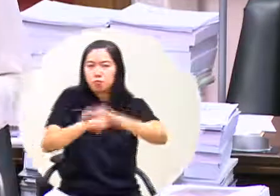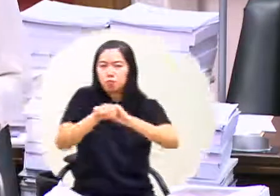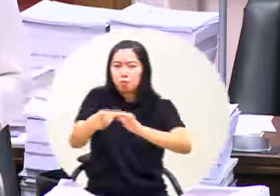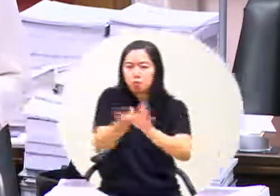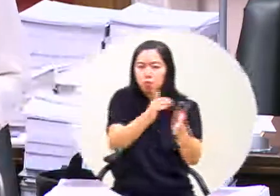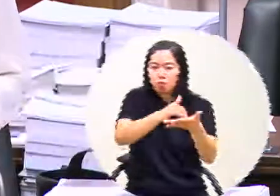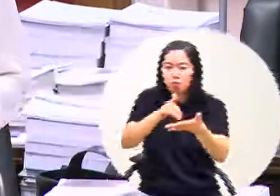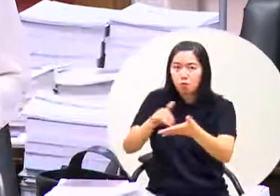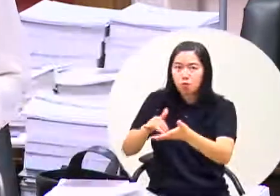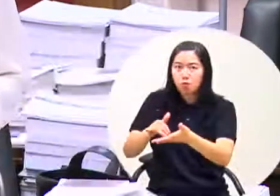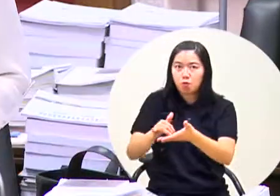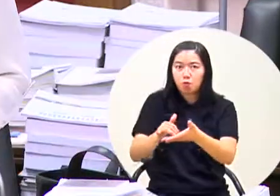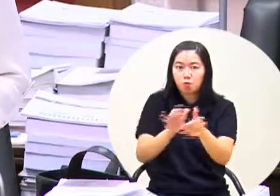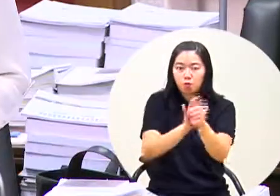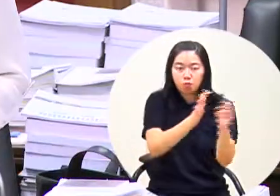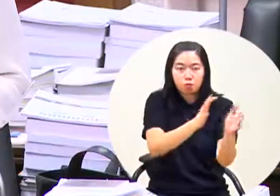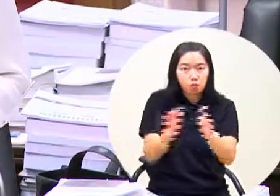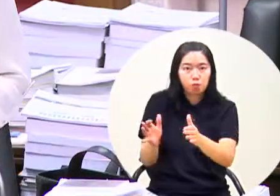费